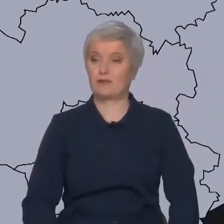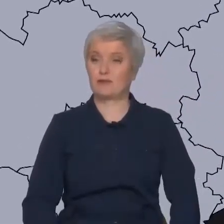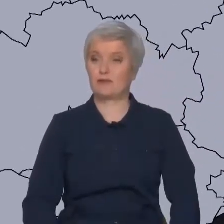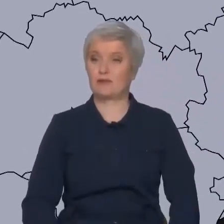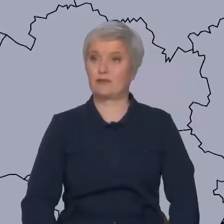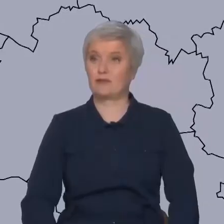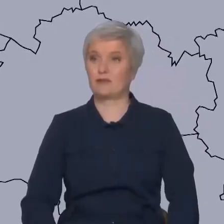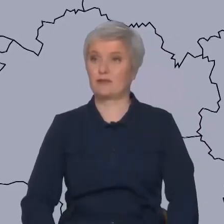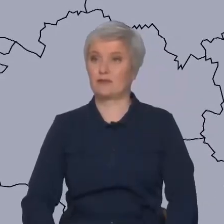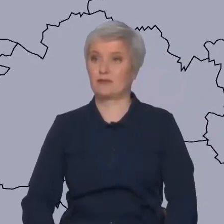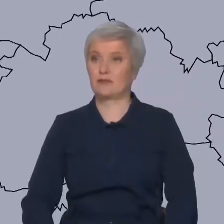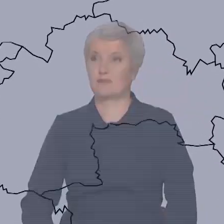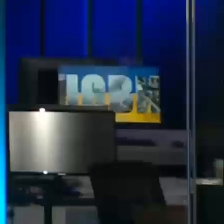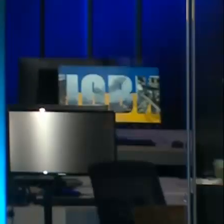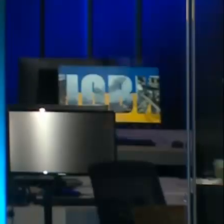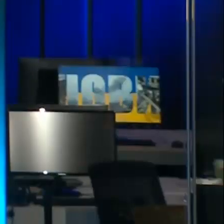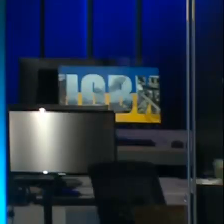Єдині новини на Суспільному.